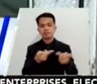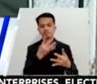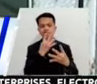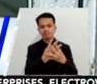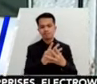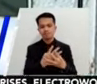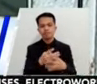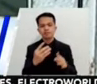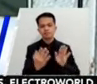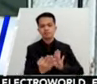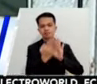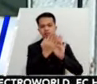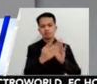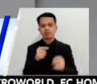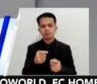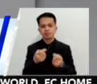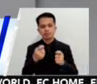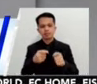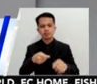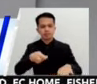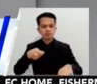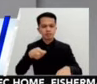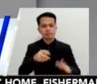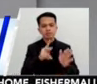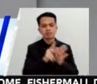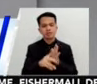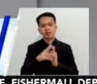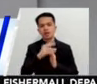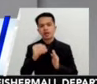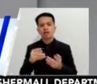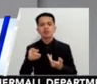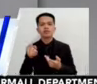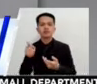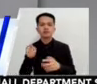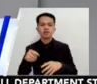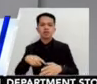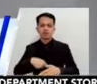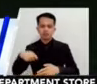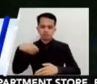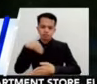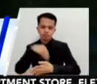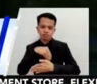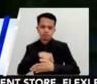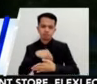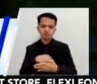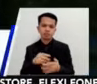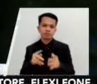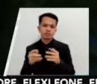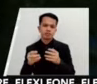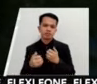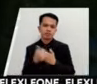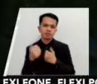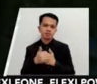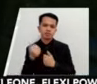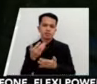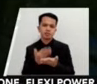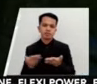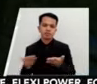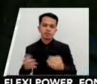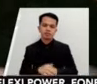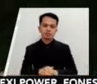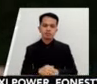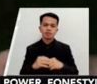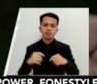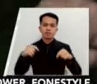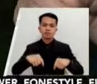naap Hom possession of bladed pointed or blond weapons EJ Gomez nagbabalita